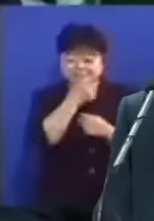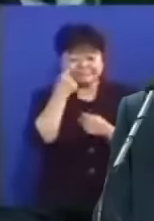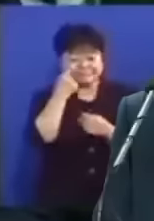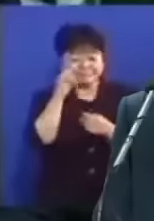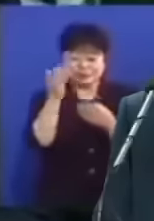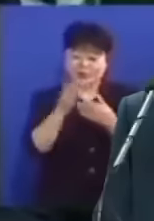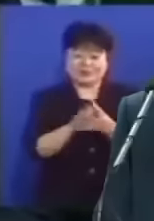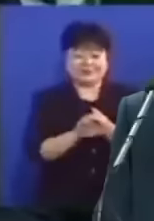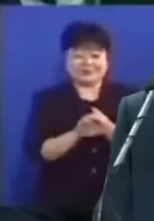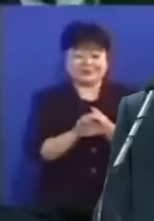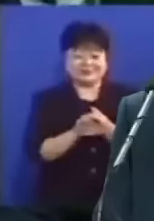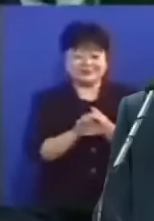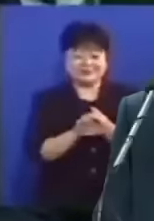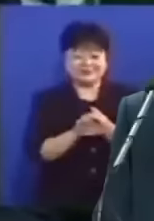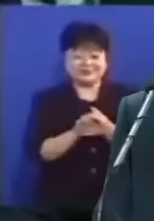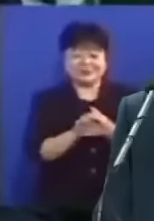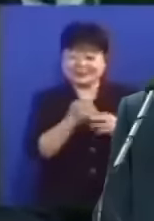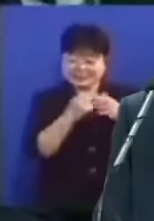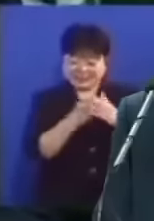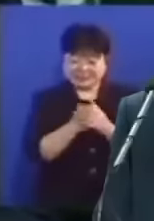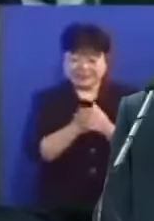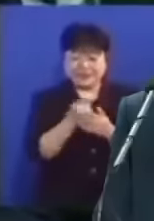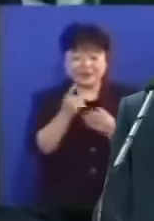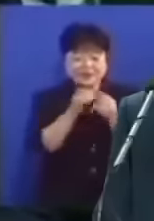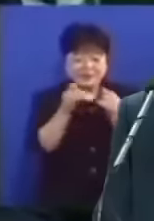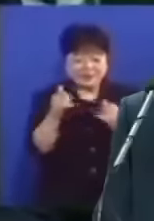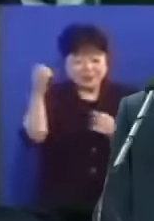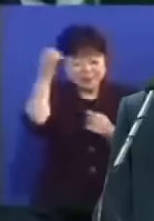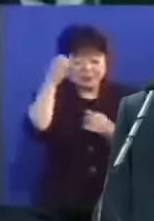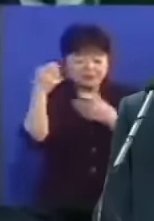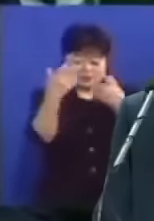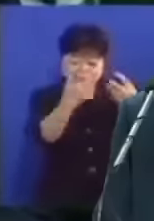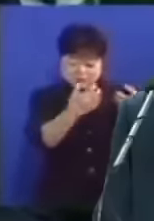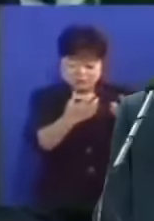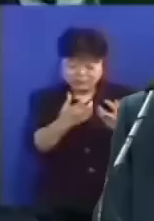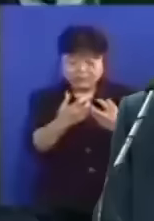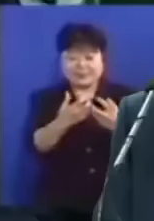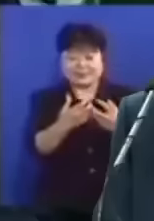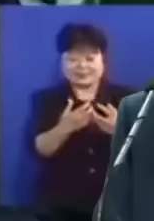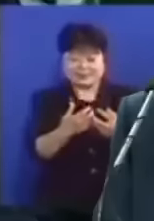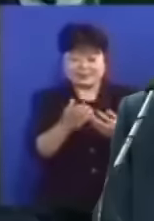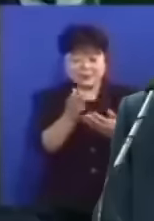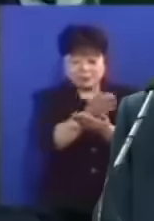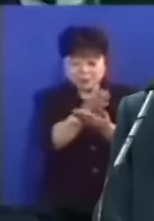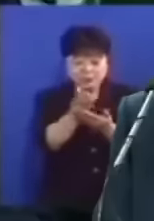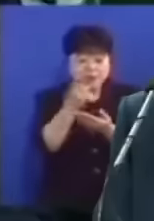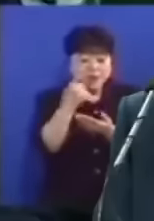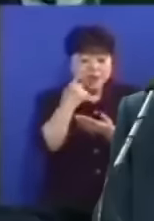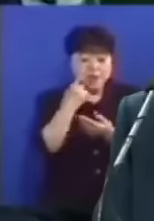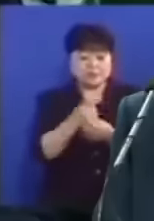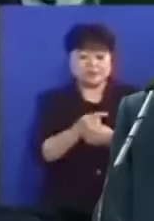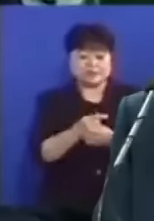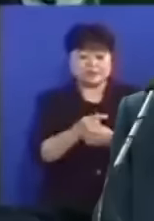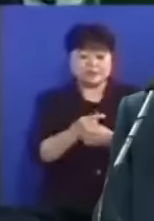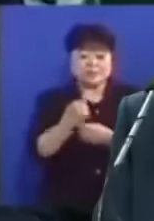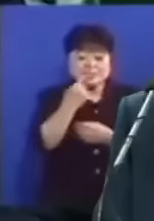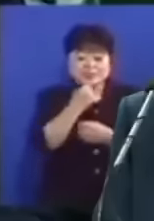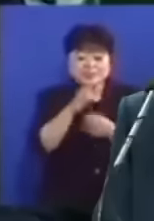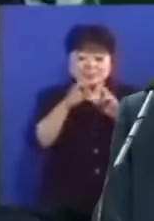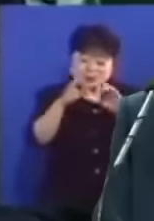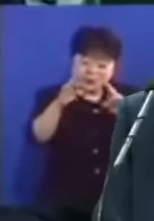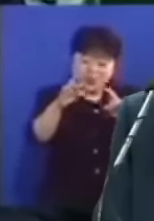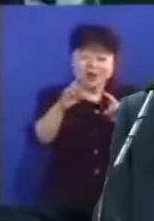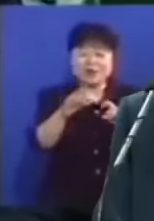마는 것입니다. 그러므로 어떤 사람이 성령이 충만한지 아닌지 알려면 입에서 전도의 말이 자꾸